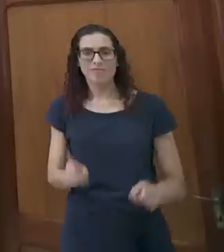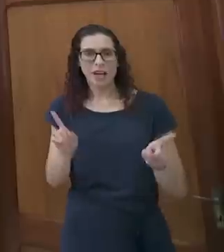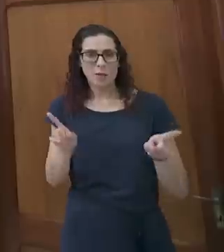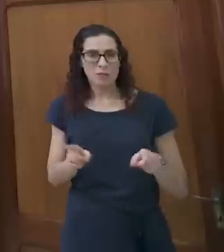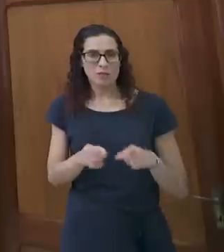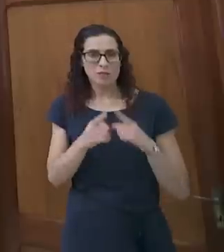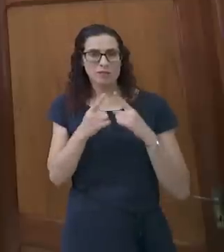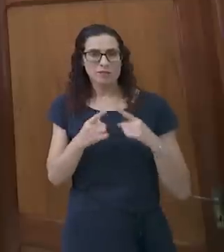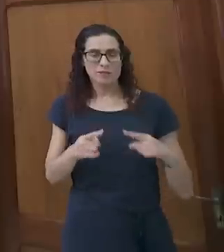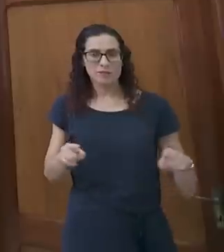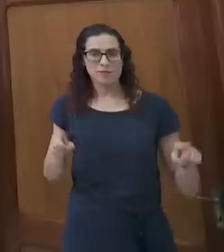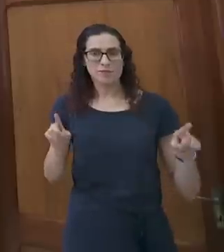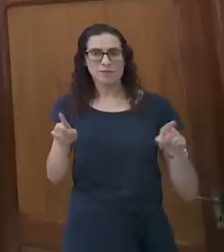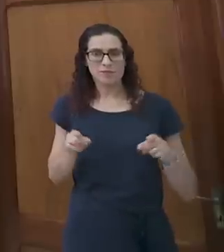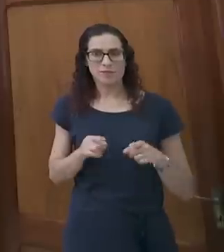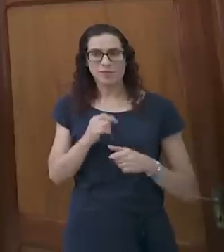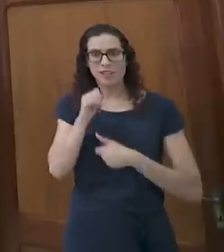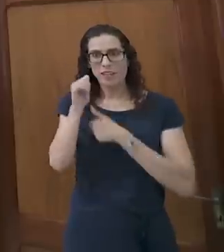Infaħru